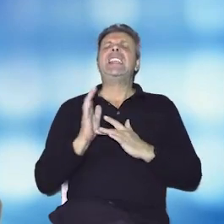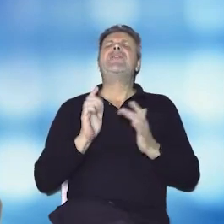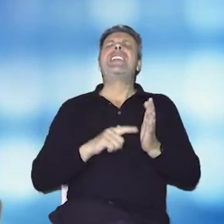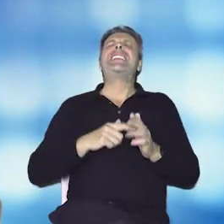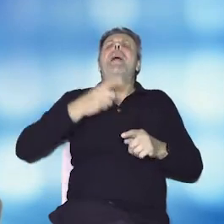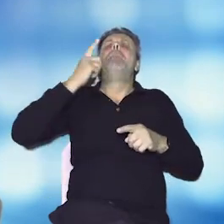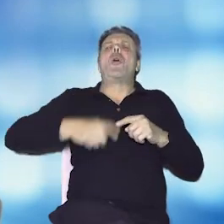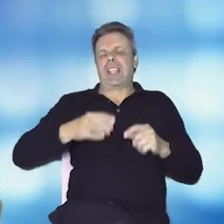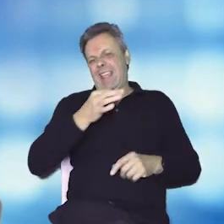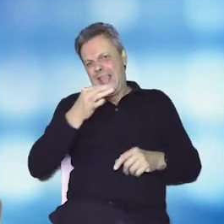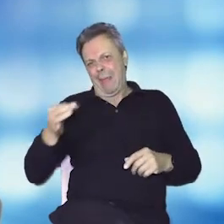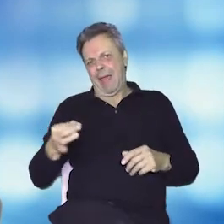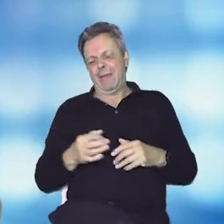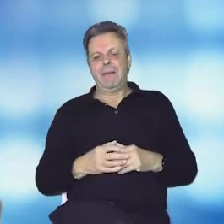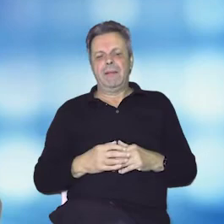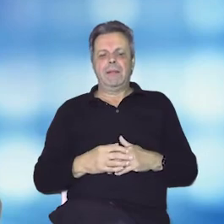dana.